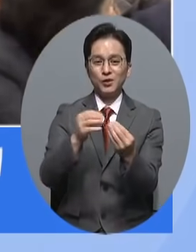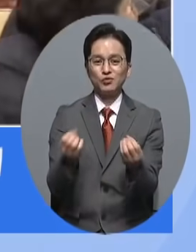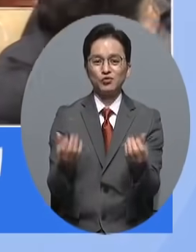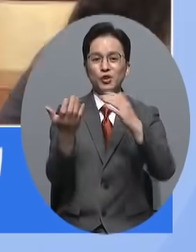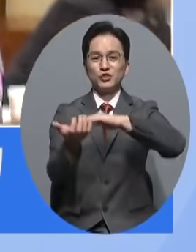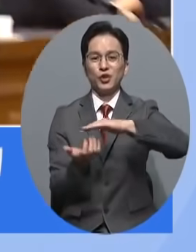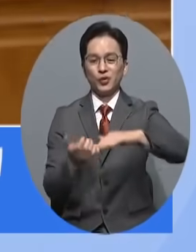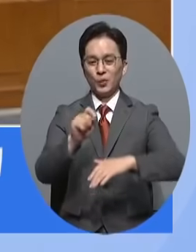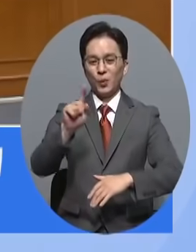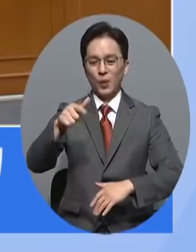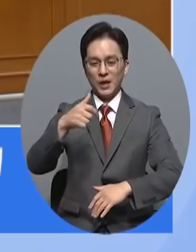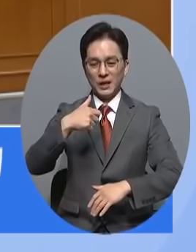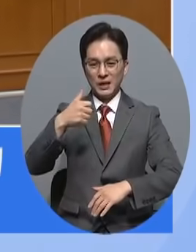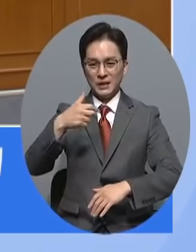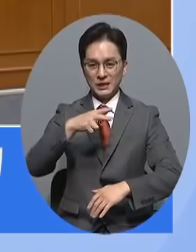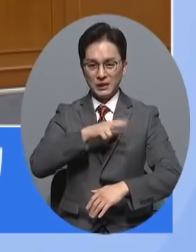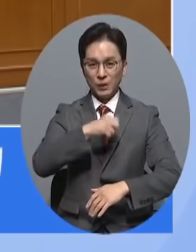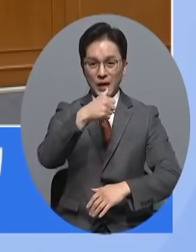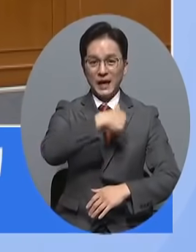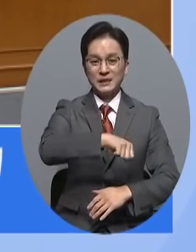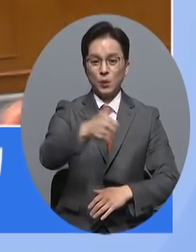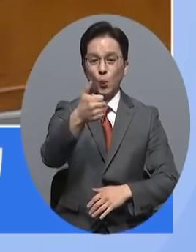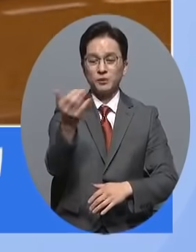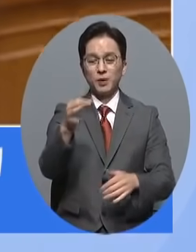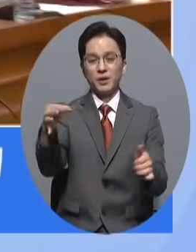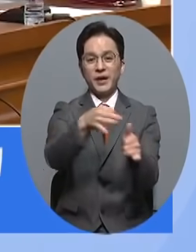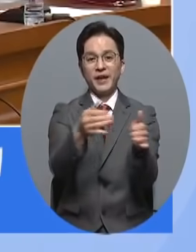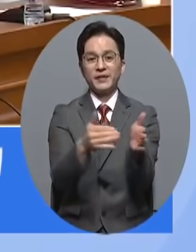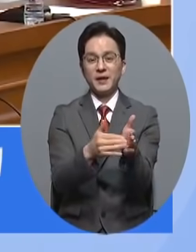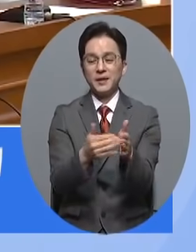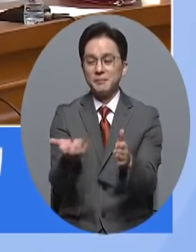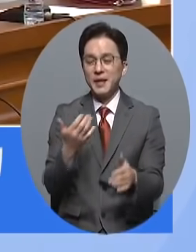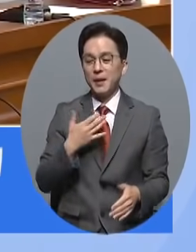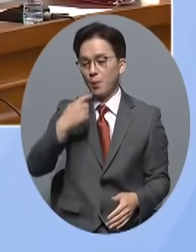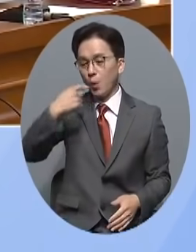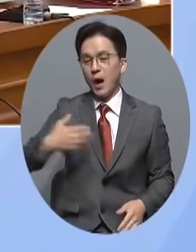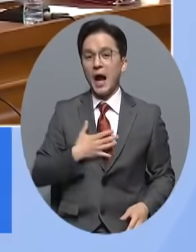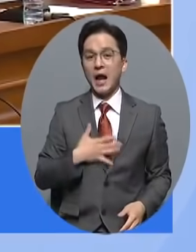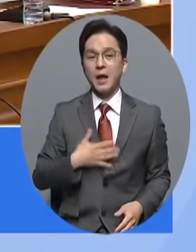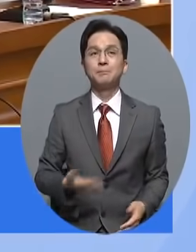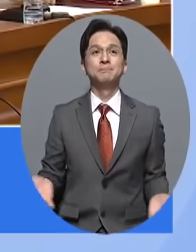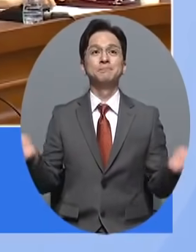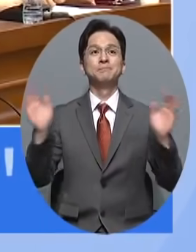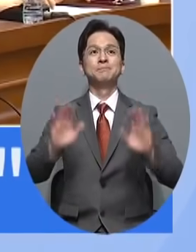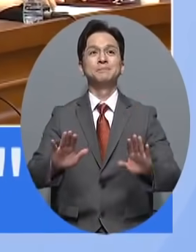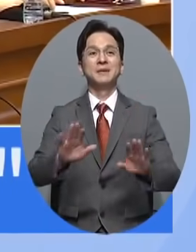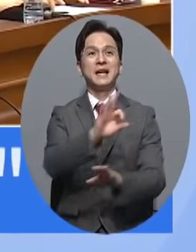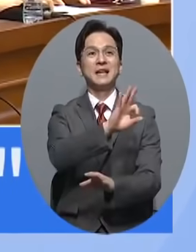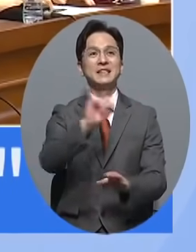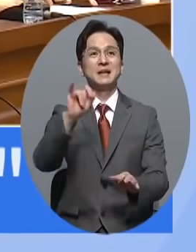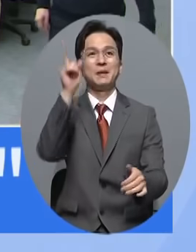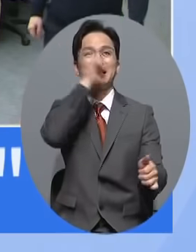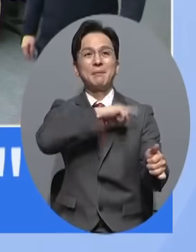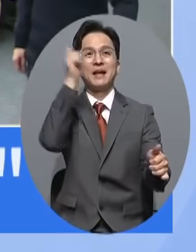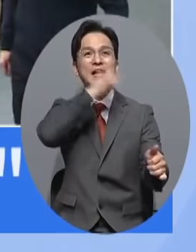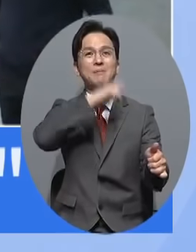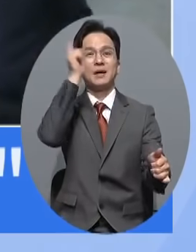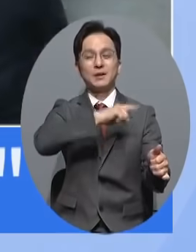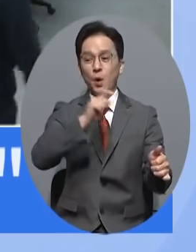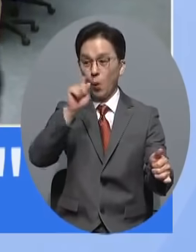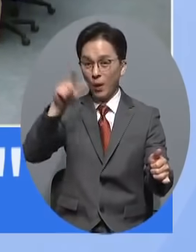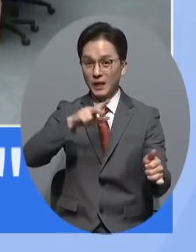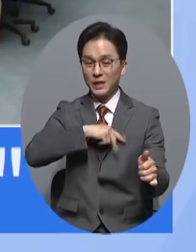굉장히 좀 부담이 될 수밖에 없는데 저는 어쨌든 곽상도 의원이 지금 자꾸 책임을 미루고 자기는 여기에 책임이 없고 지금 어쨌든